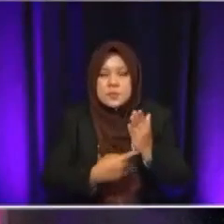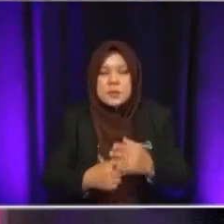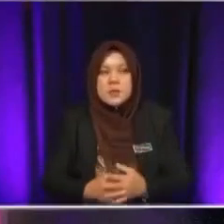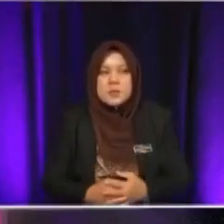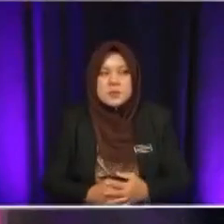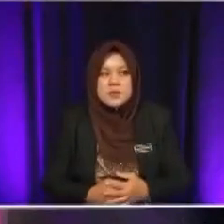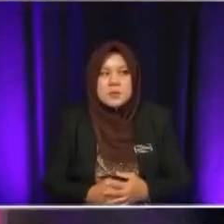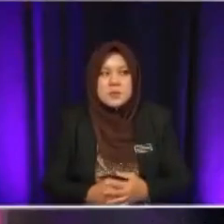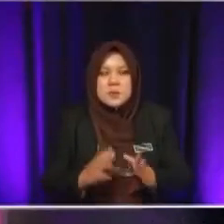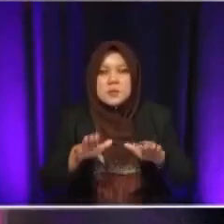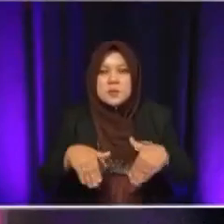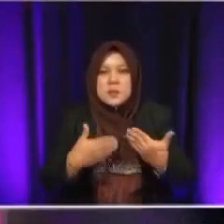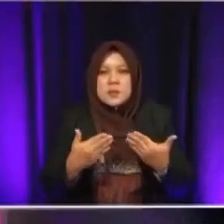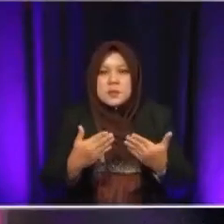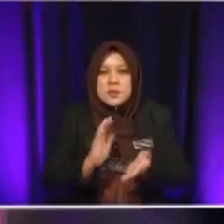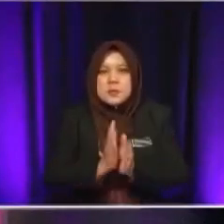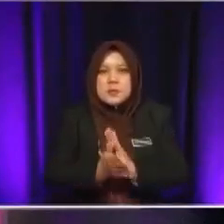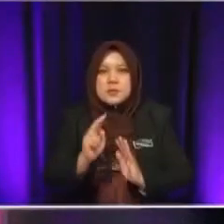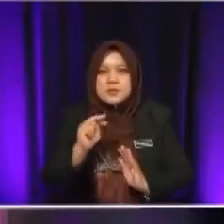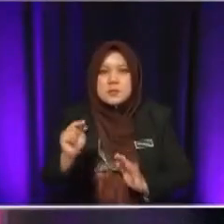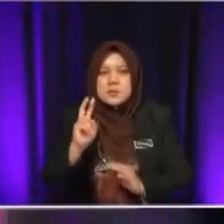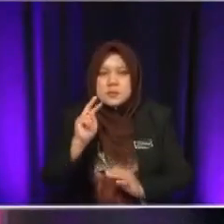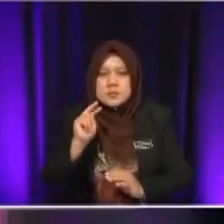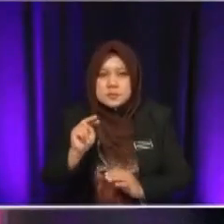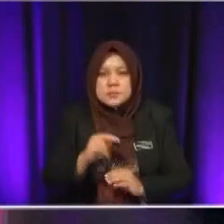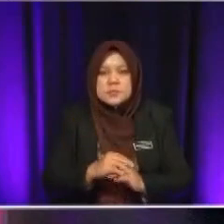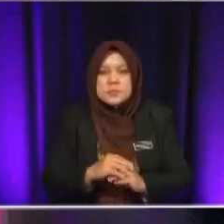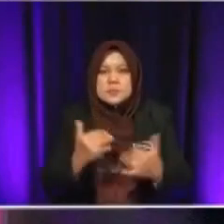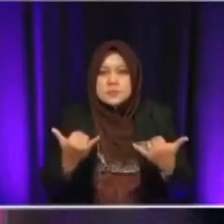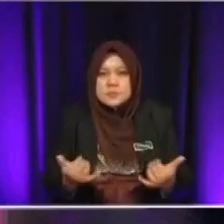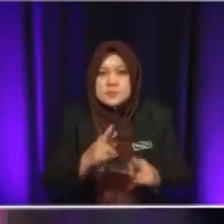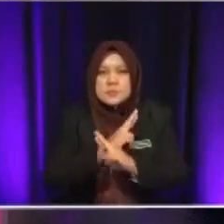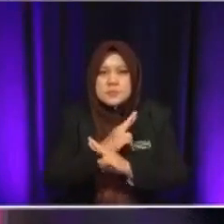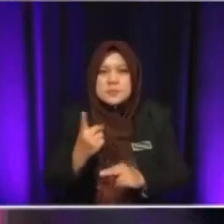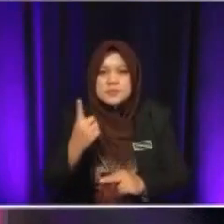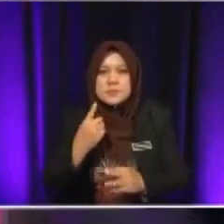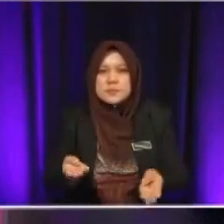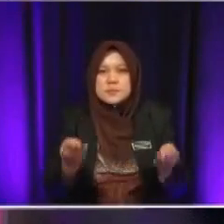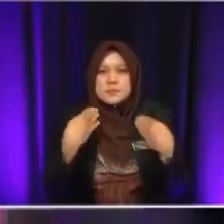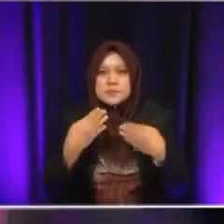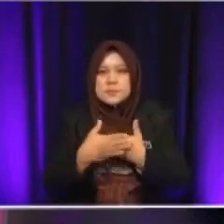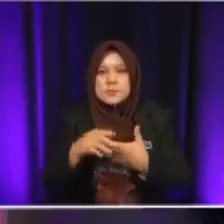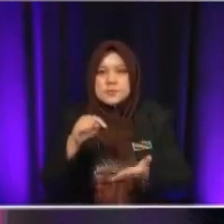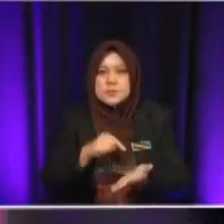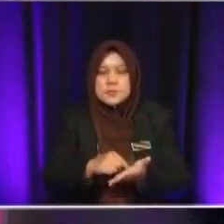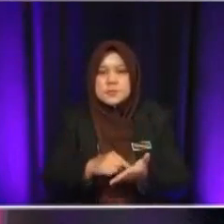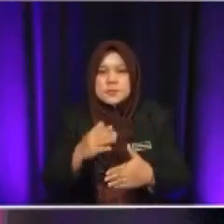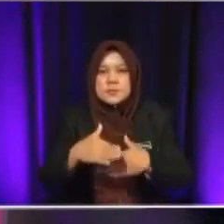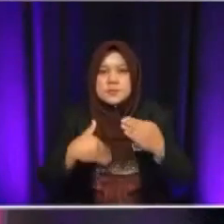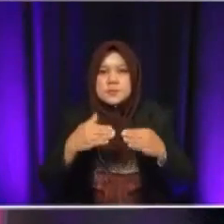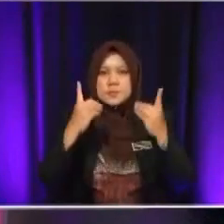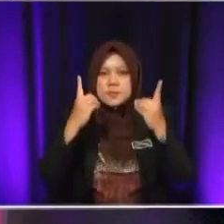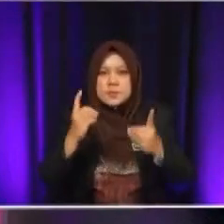kalau macam tu, nak tahu macam mana kejadiannya nanti ni, jadi ke tak, kita nak berhenti berehat dulu. Kita akan kembali semula selepas ini hanya di tahap 2 Didik